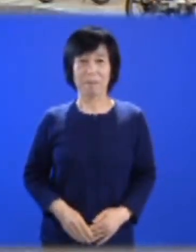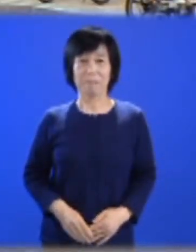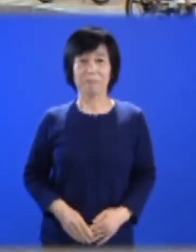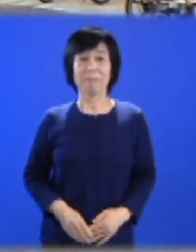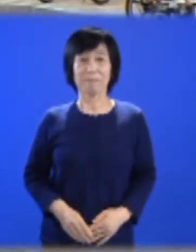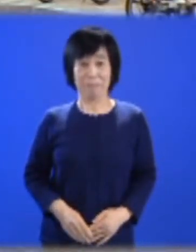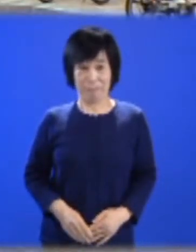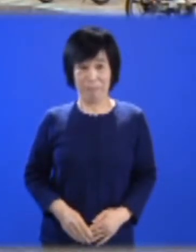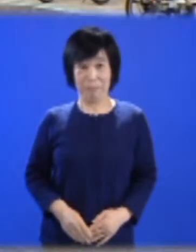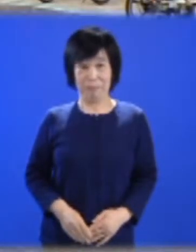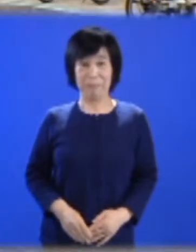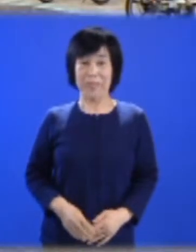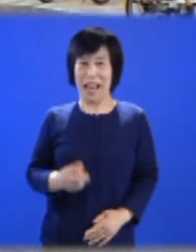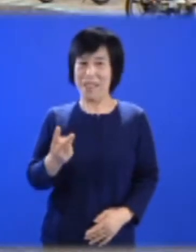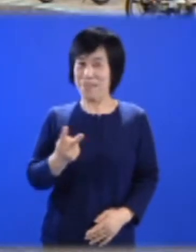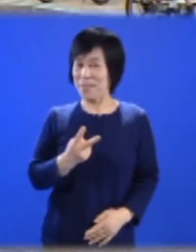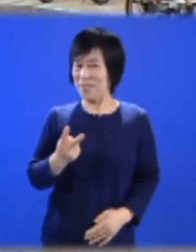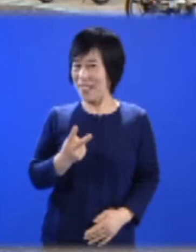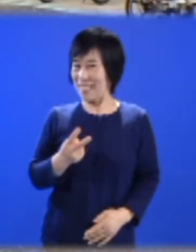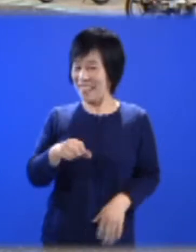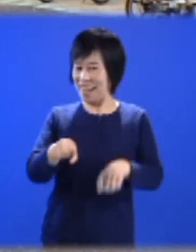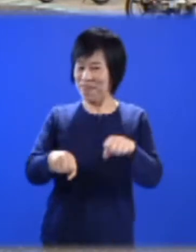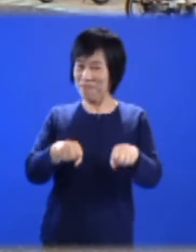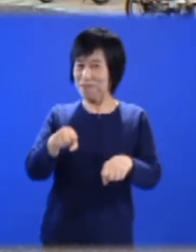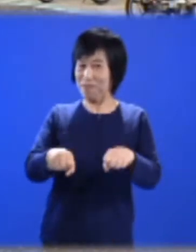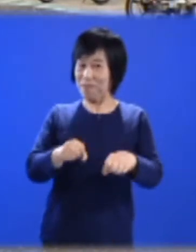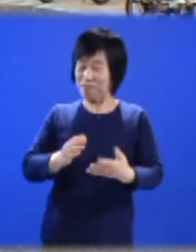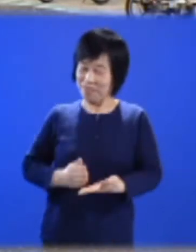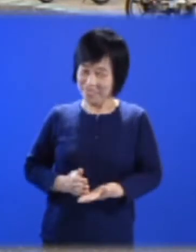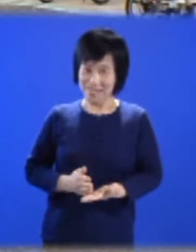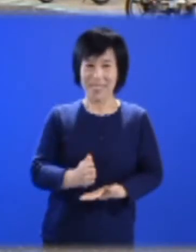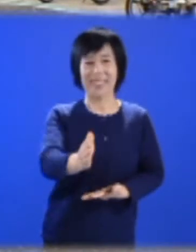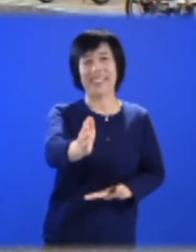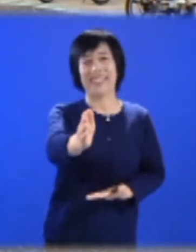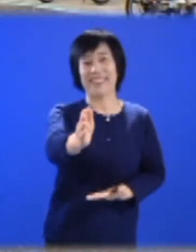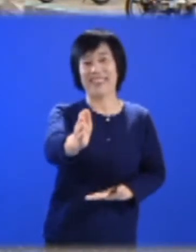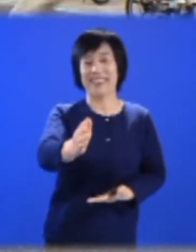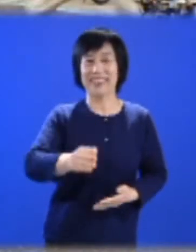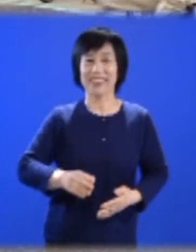それじゃあ小乳道くんと一緒にサイクリングに出発。